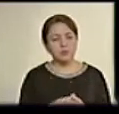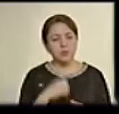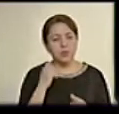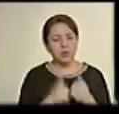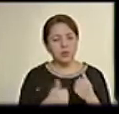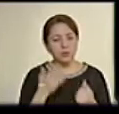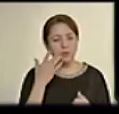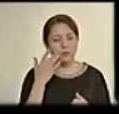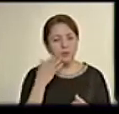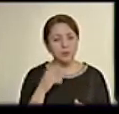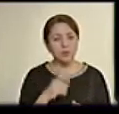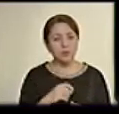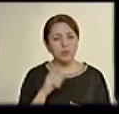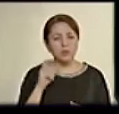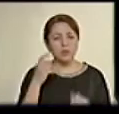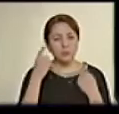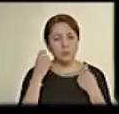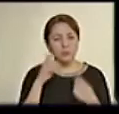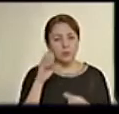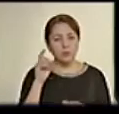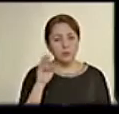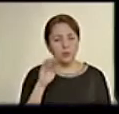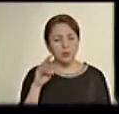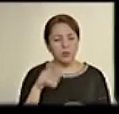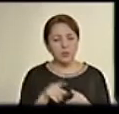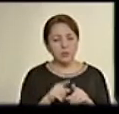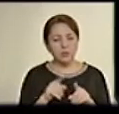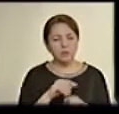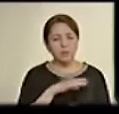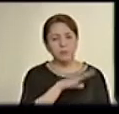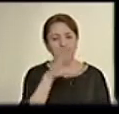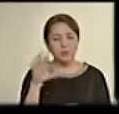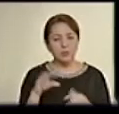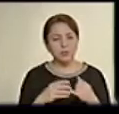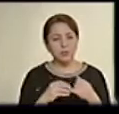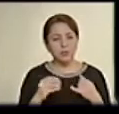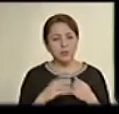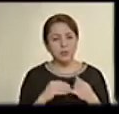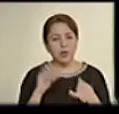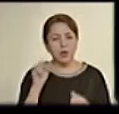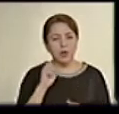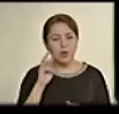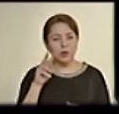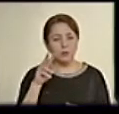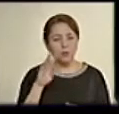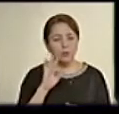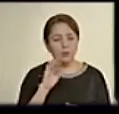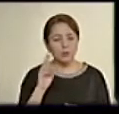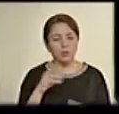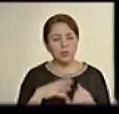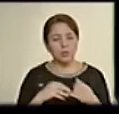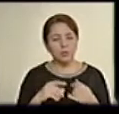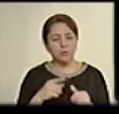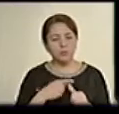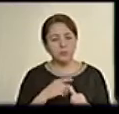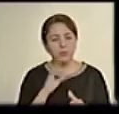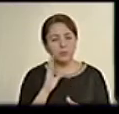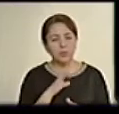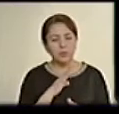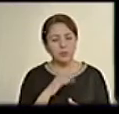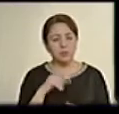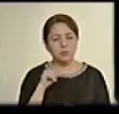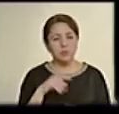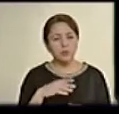Buxoro xonligining kabi barcha yerlar davlat yerlari, ya'ni amlok yerlari deb atalgan. Bu davlat yerlarida